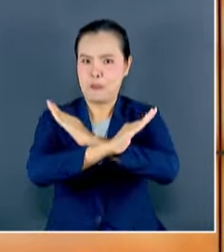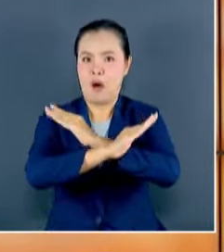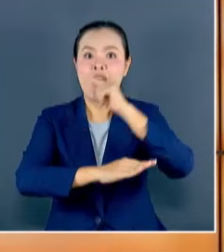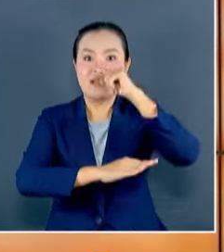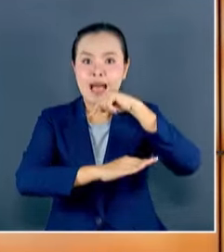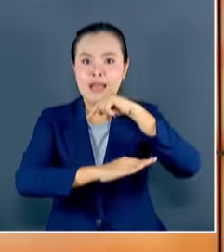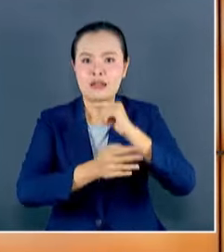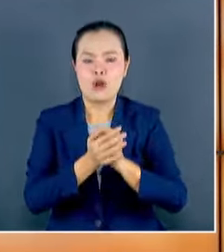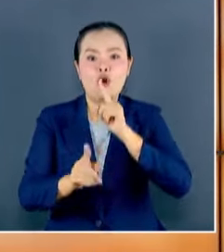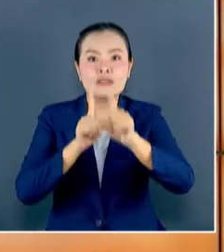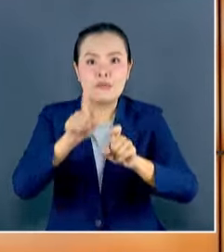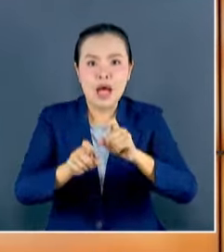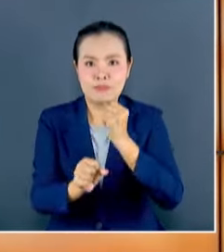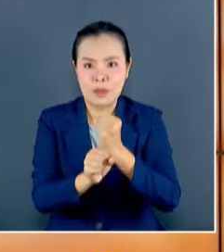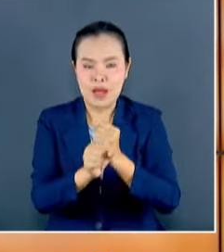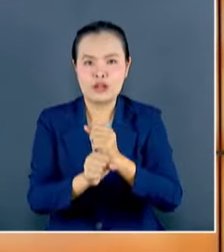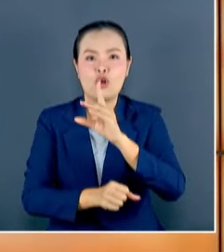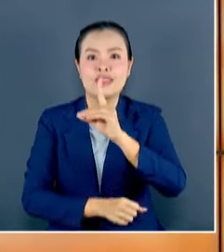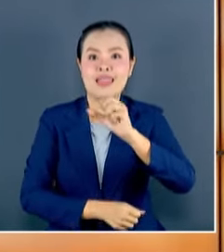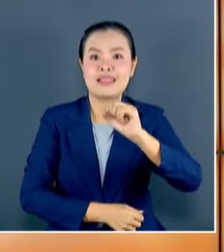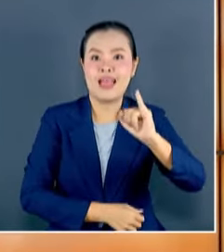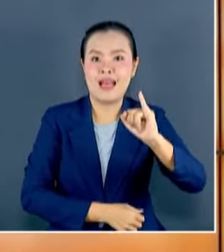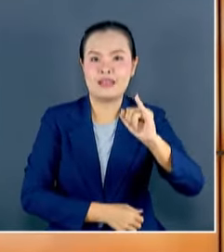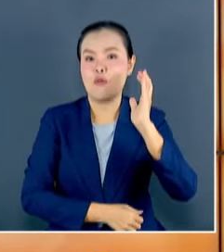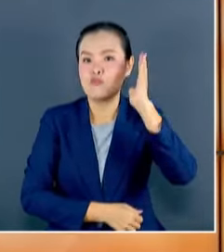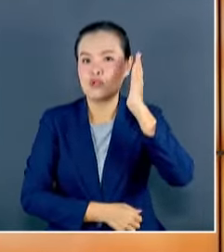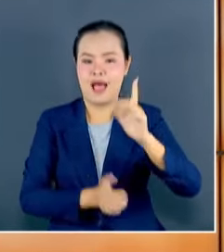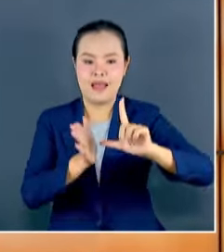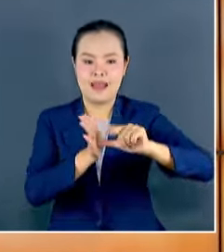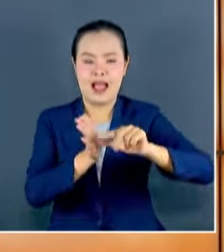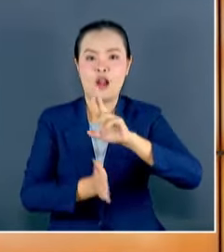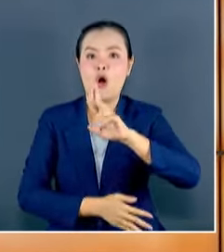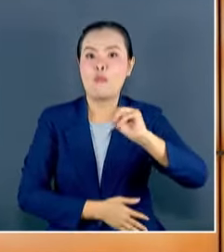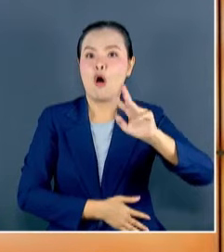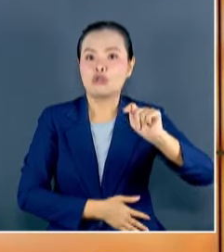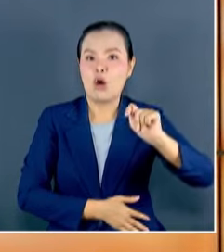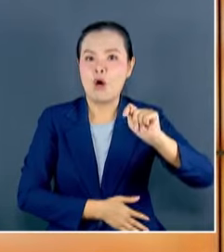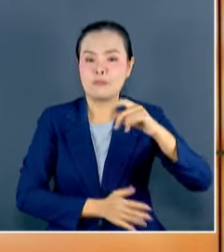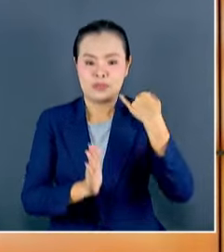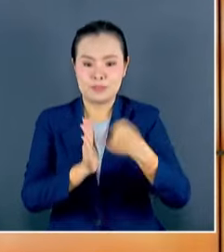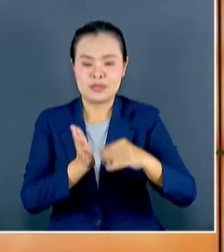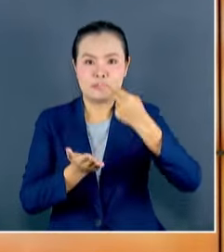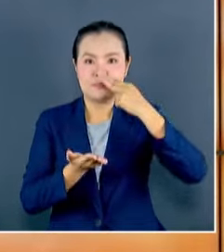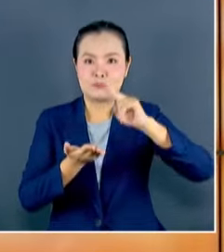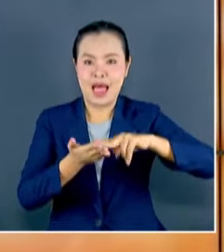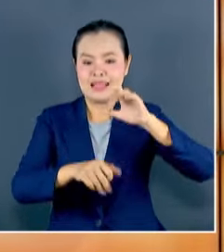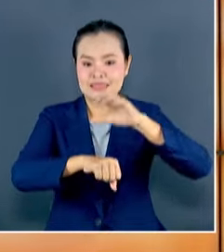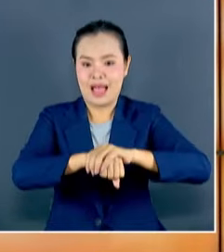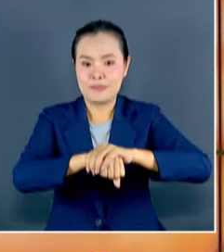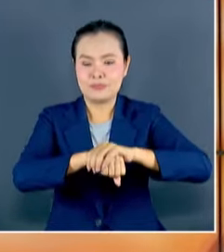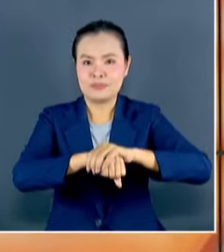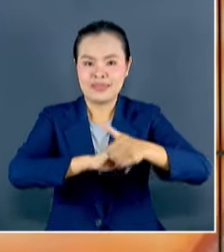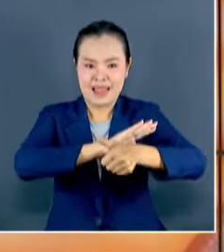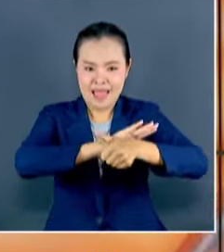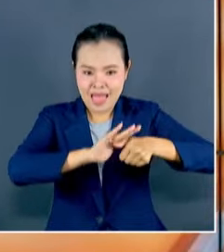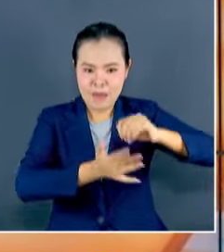ขยายผลของ DSI นะคะเมื่อวานนี้ค่ะเฮียเกียรติอดีตเลขารัฐมนตรีซึ่งเป็นผู้ต้องหาตามหมายจับในคดีลักลอบนำเข้าซ